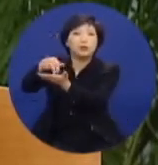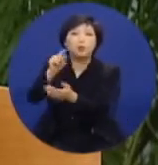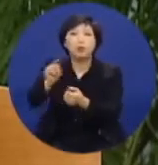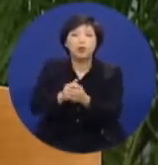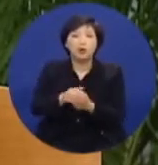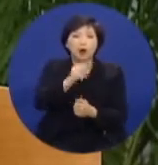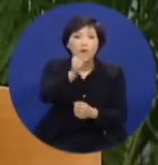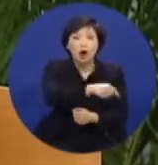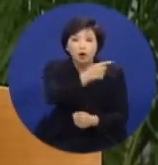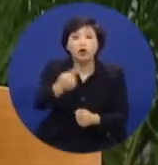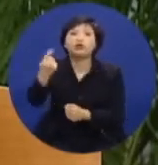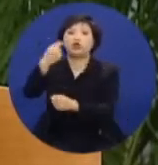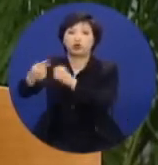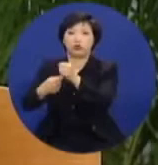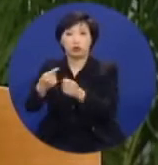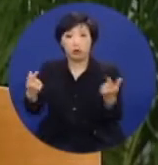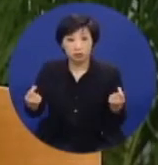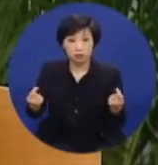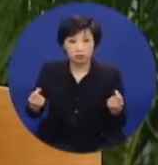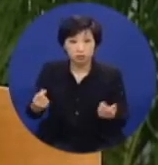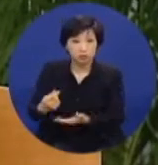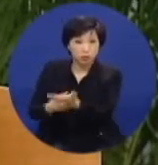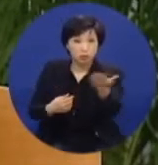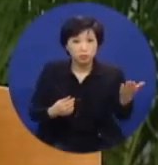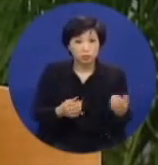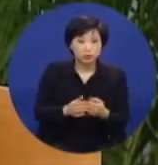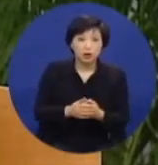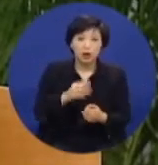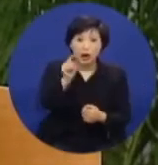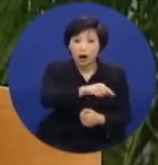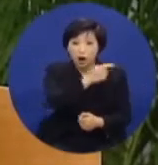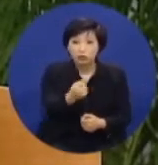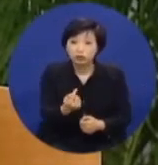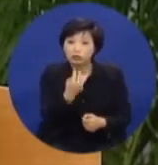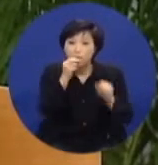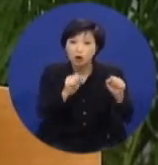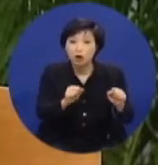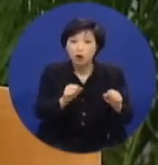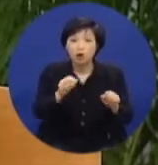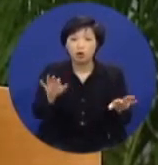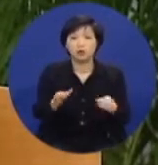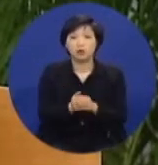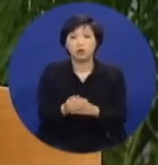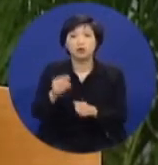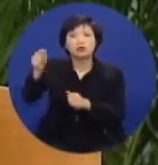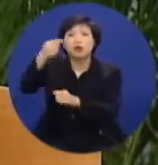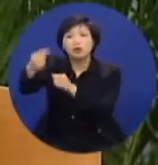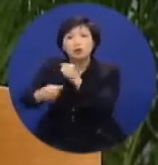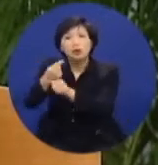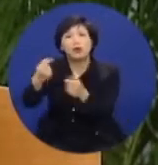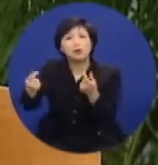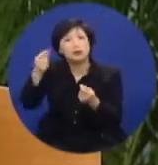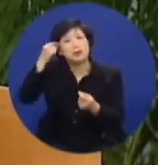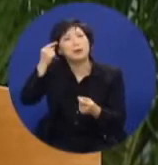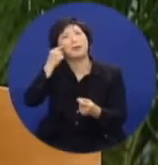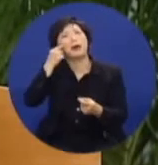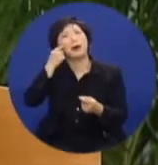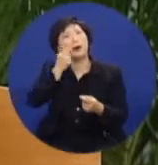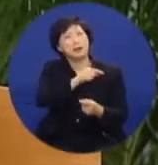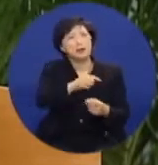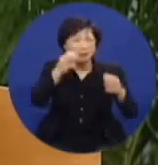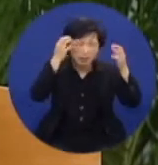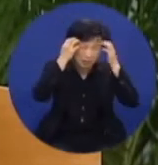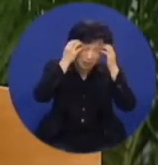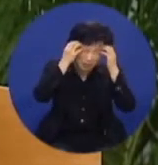닫고 여러분 하루 보내는데 출연 같다고 생각해 아 얼마나 보통 스러움